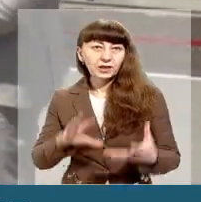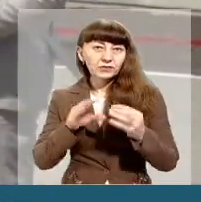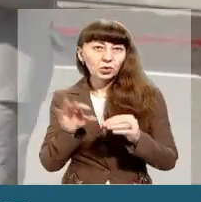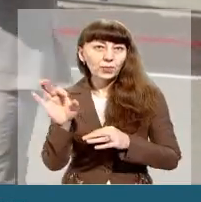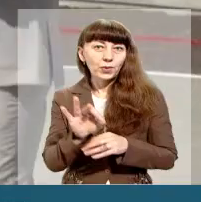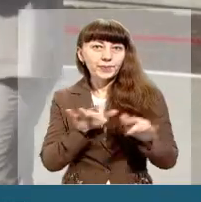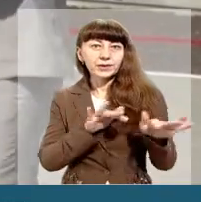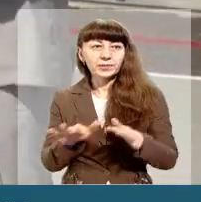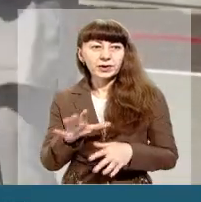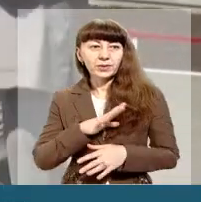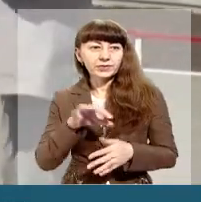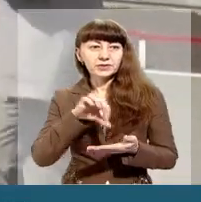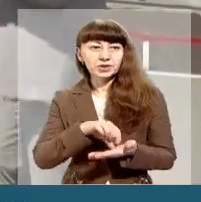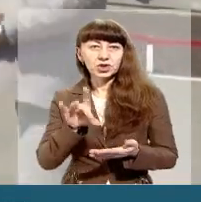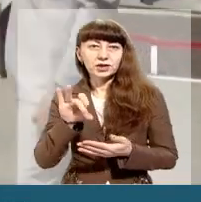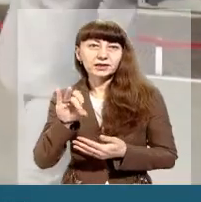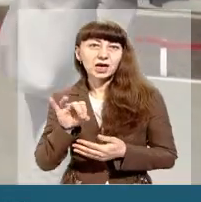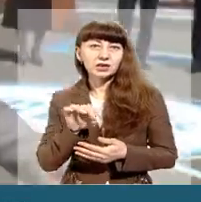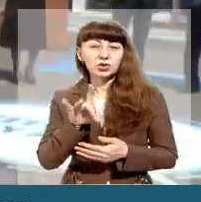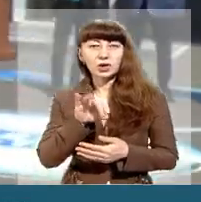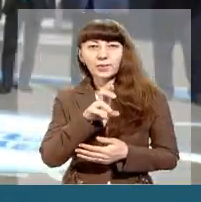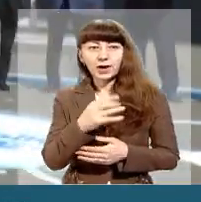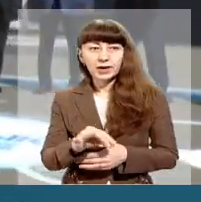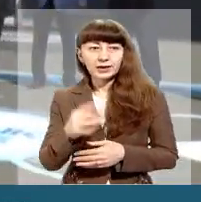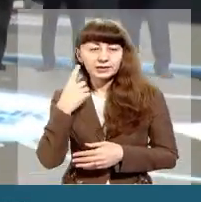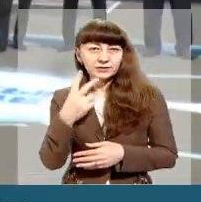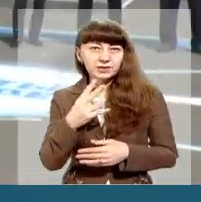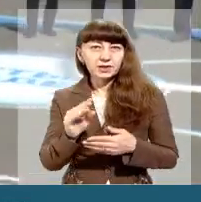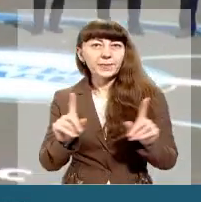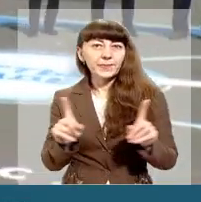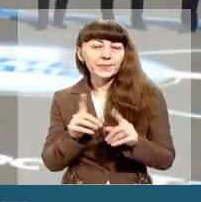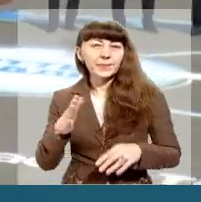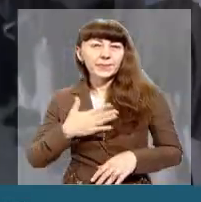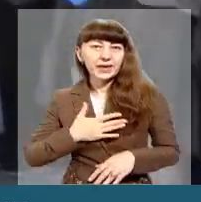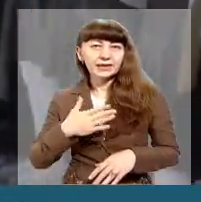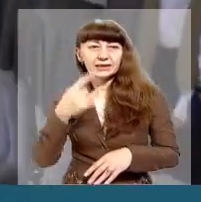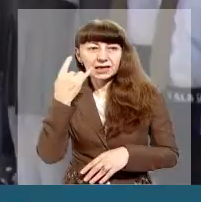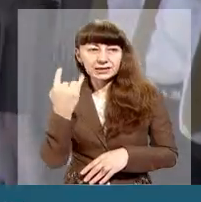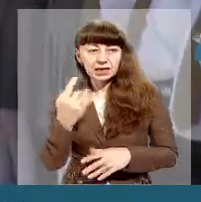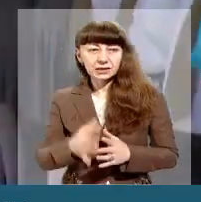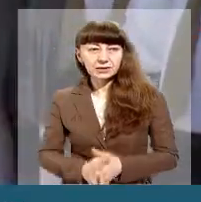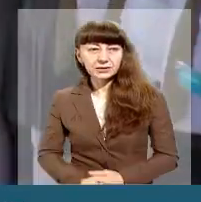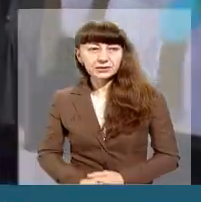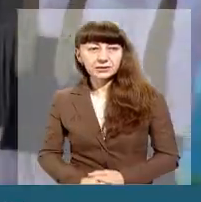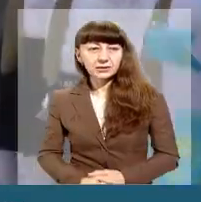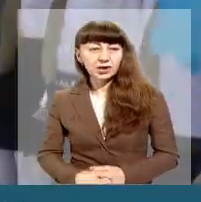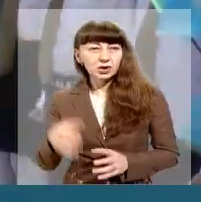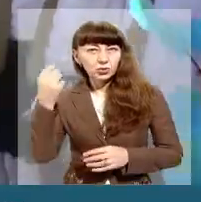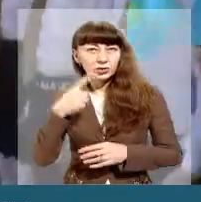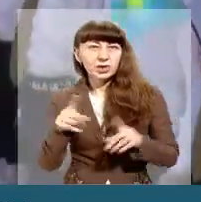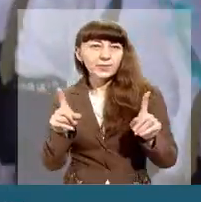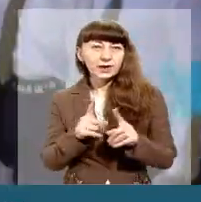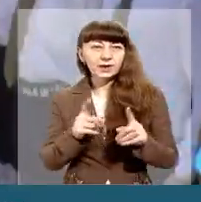моментом мероприятия стало выступление Жарасхана Төлебай, автора знаменитой песни «Мен Казахпын». Школьники с первых нот узнали